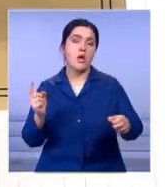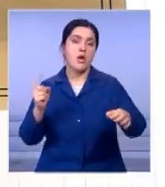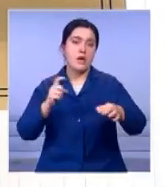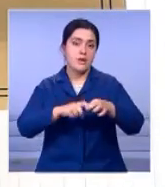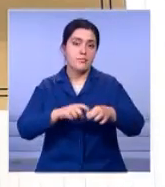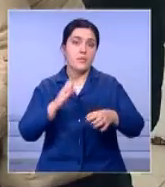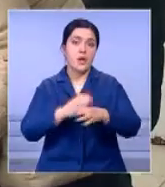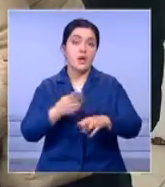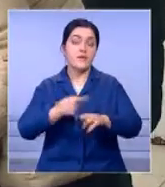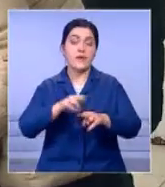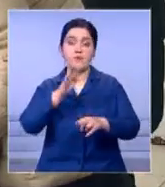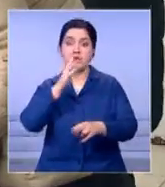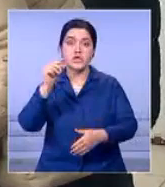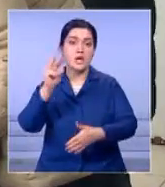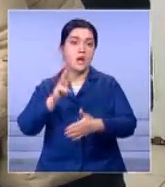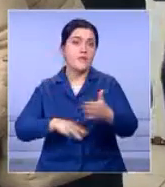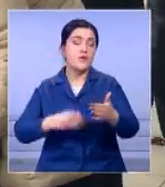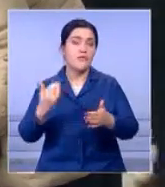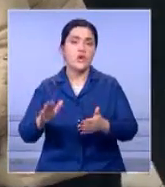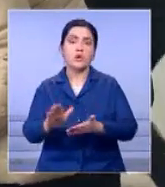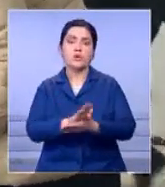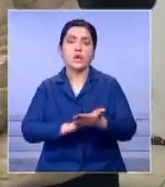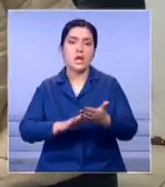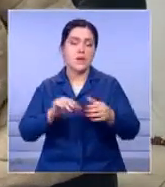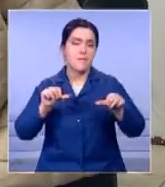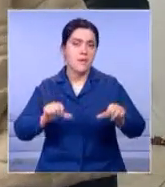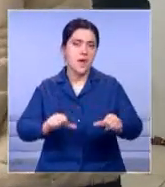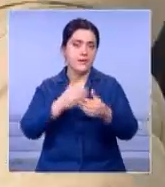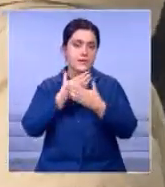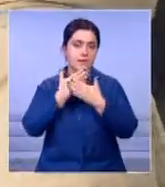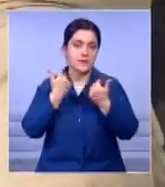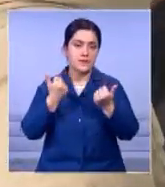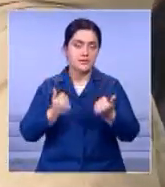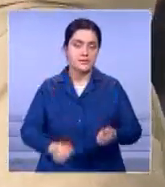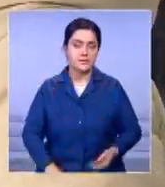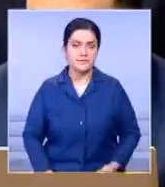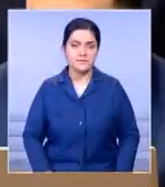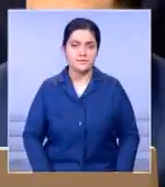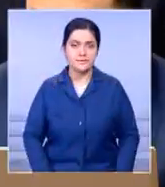процедуру регистрации. В это время штрафовать его никто не имеет права.